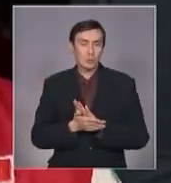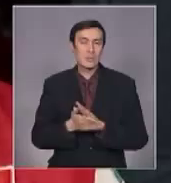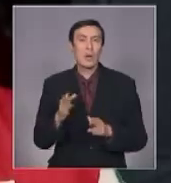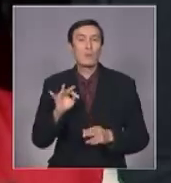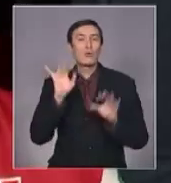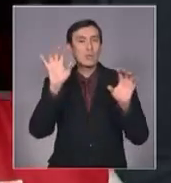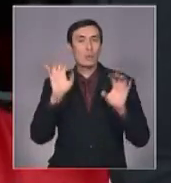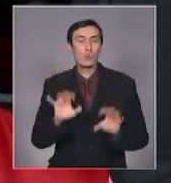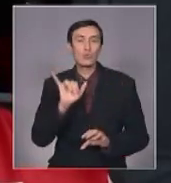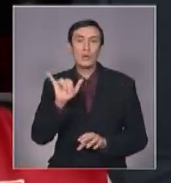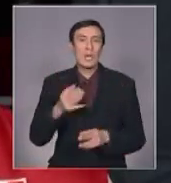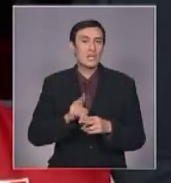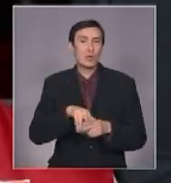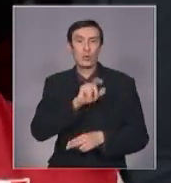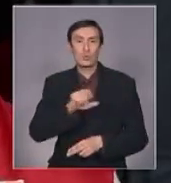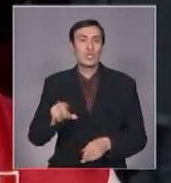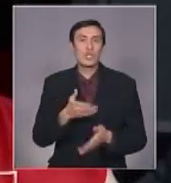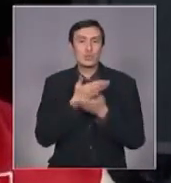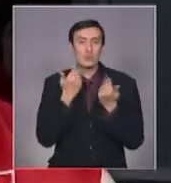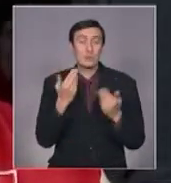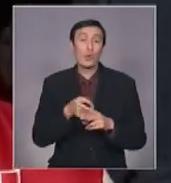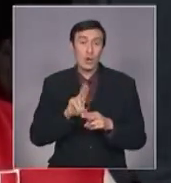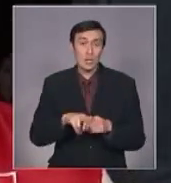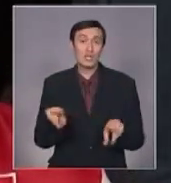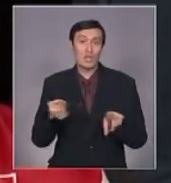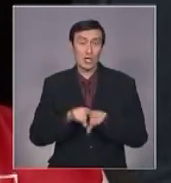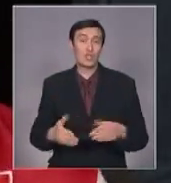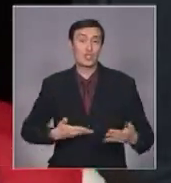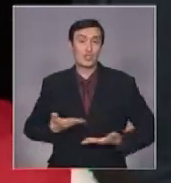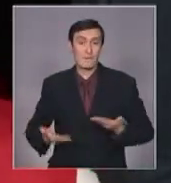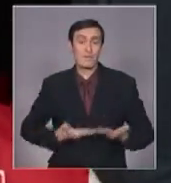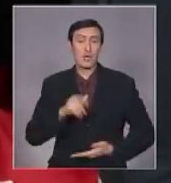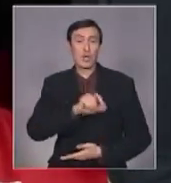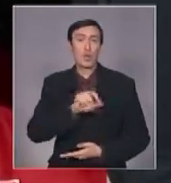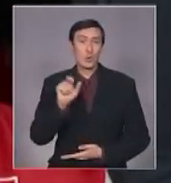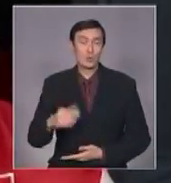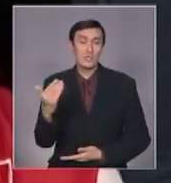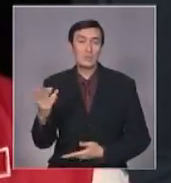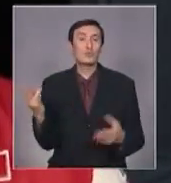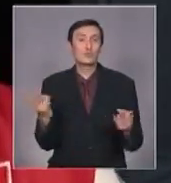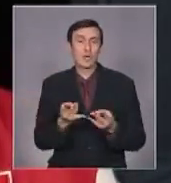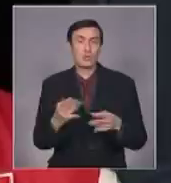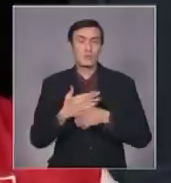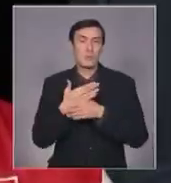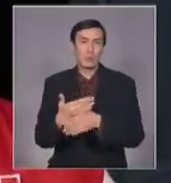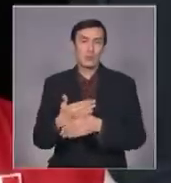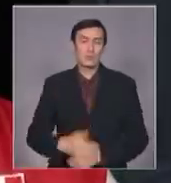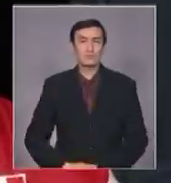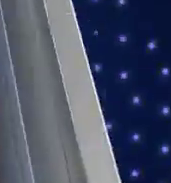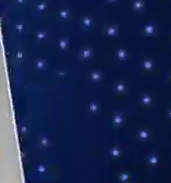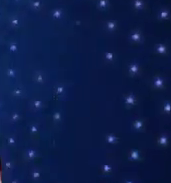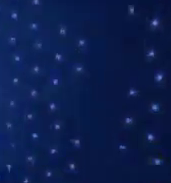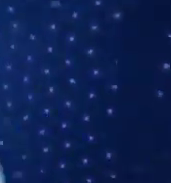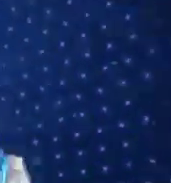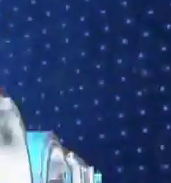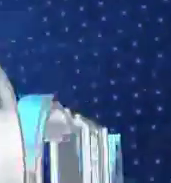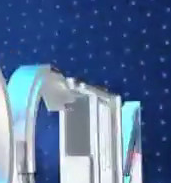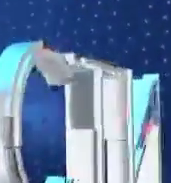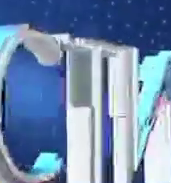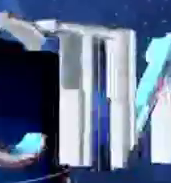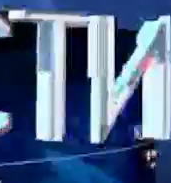По закону этих мигрантов не существует. Но ведь это такие же люди, как и мы. И они нуждаются в помощи.